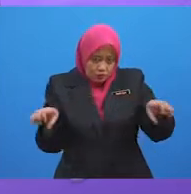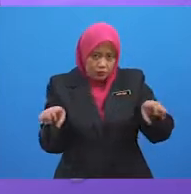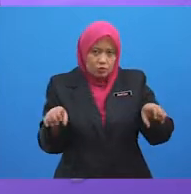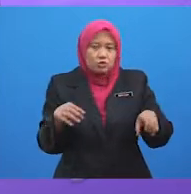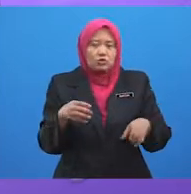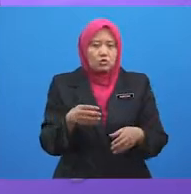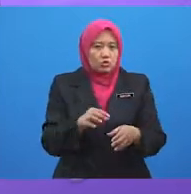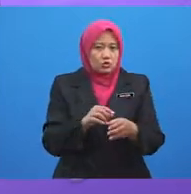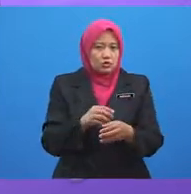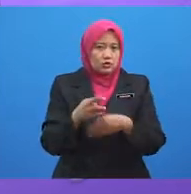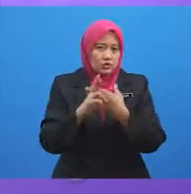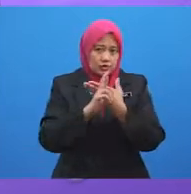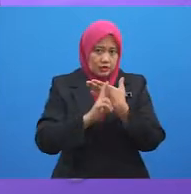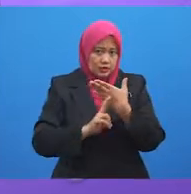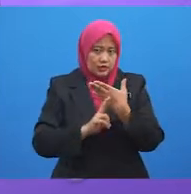atau trombosis.